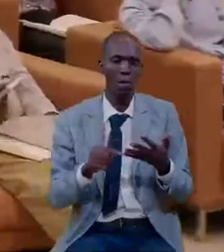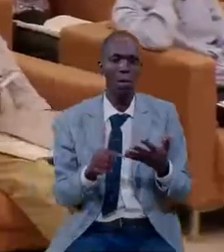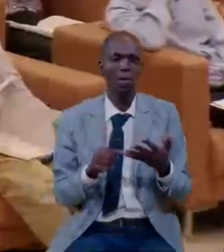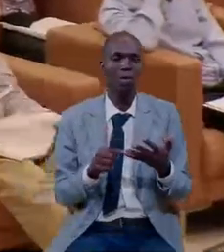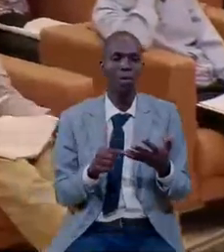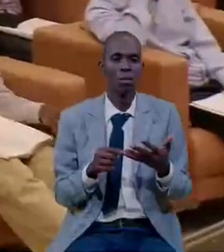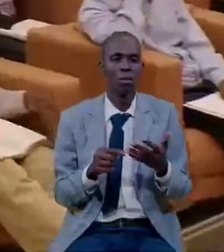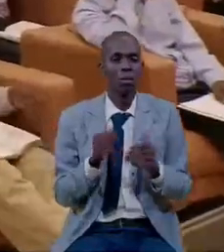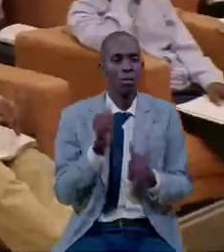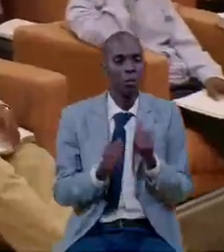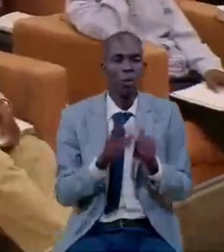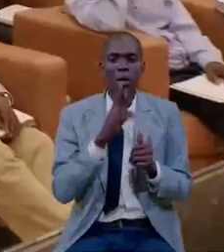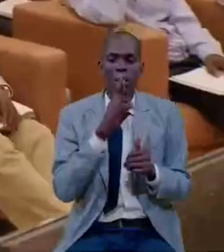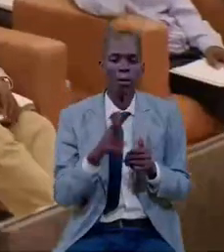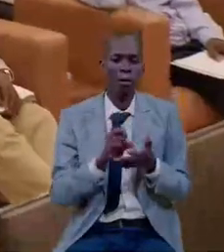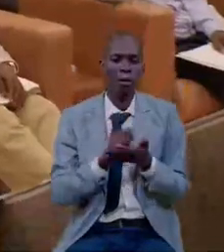sanctifiés.